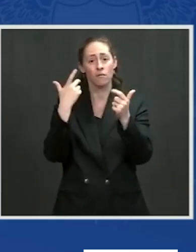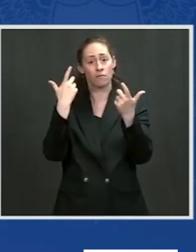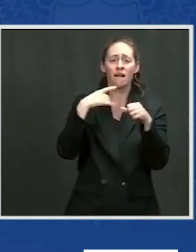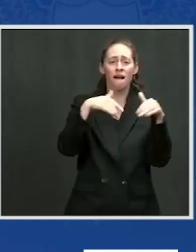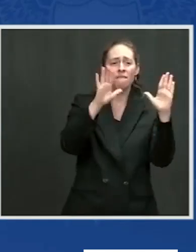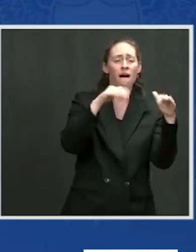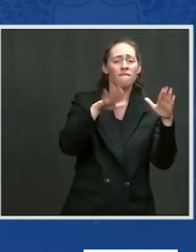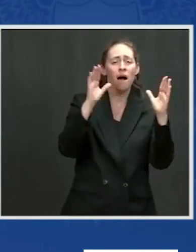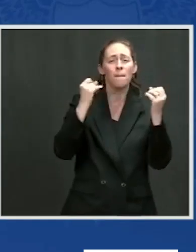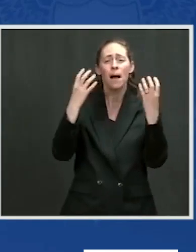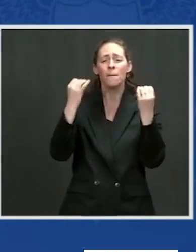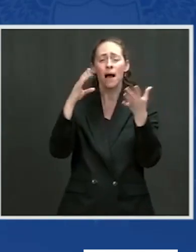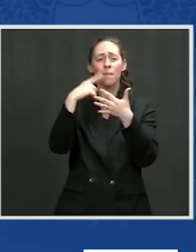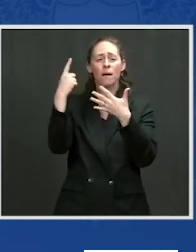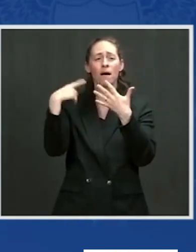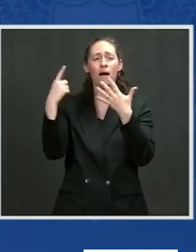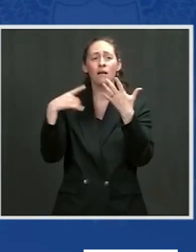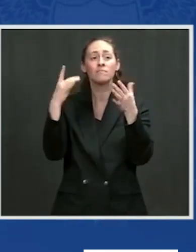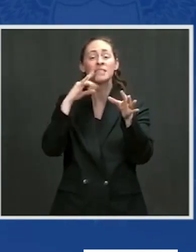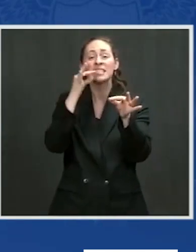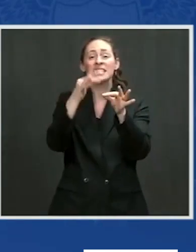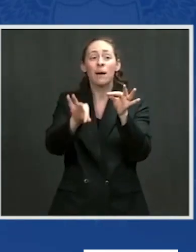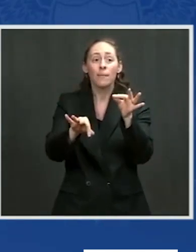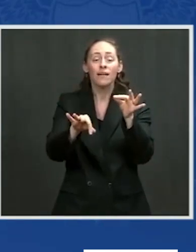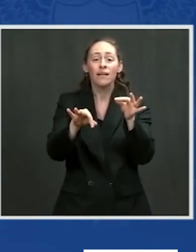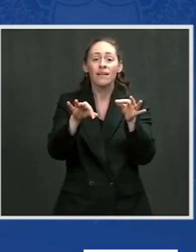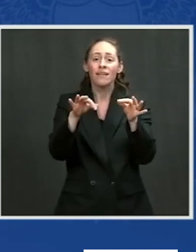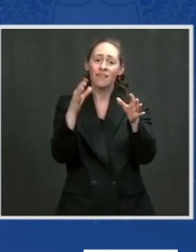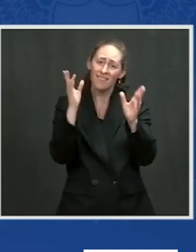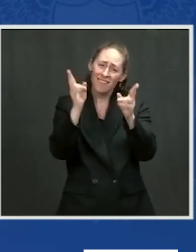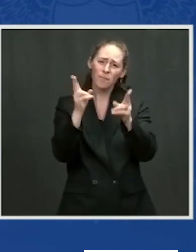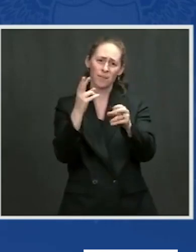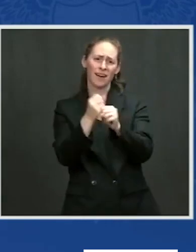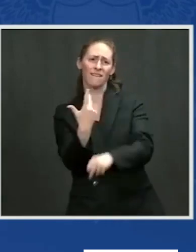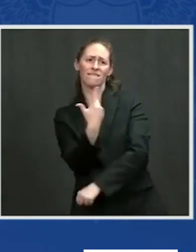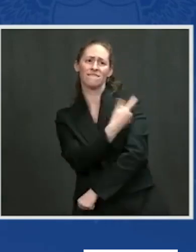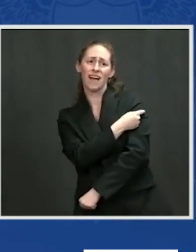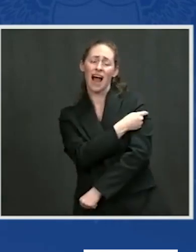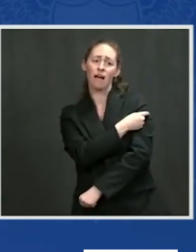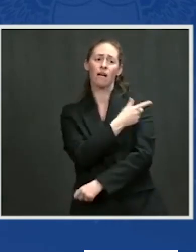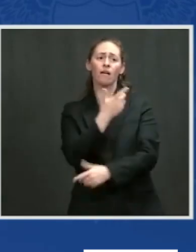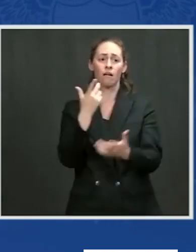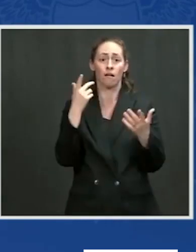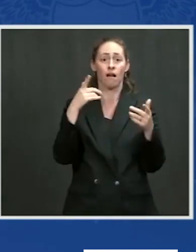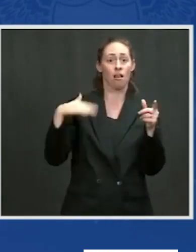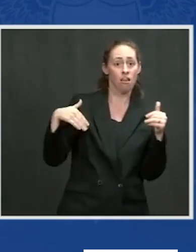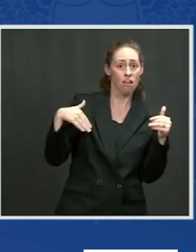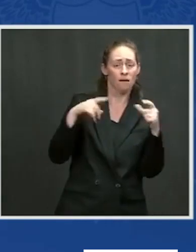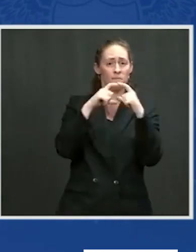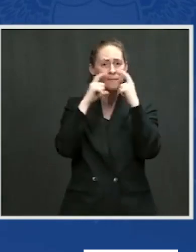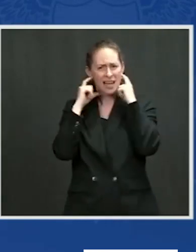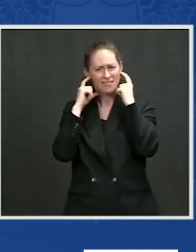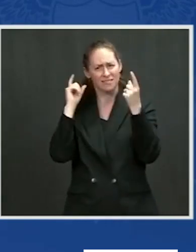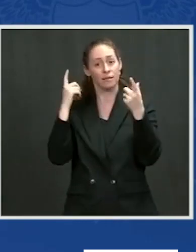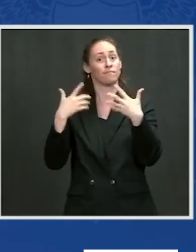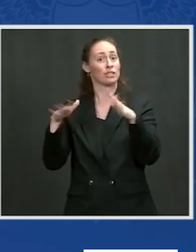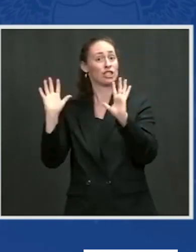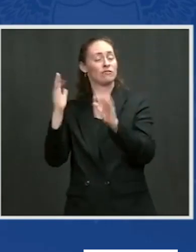quickly. Get vaccinated or wear a mask until you do.